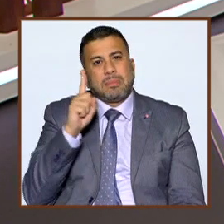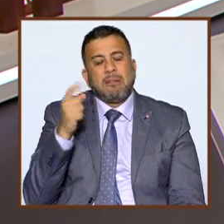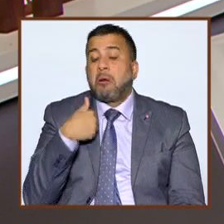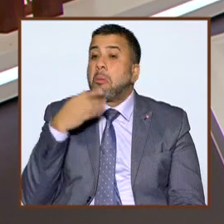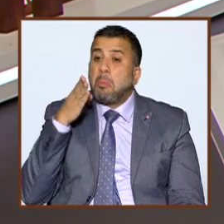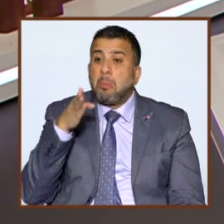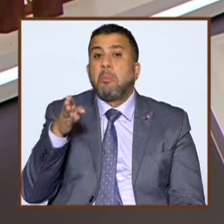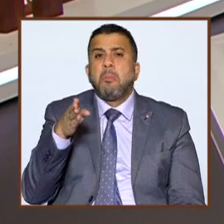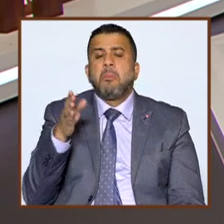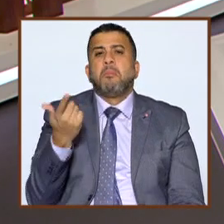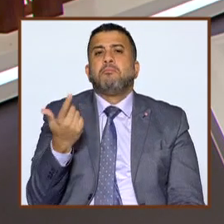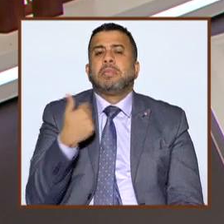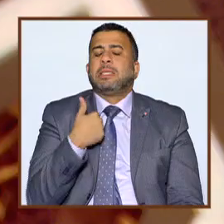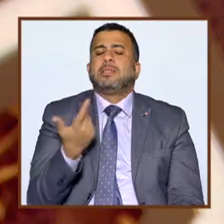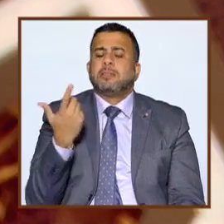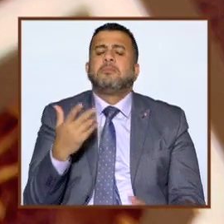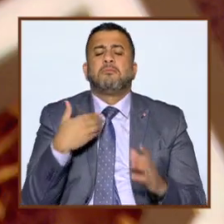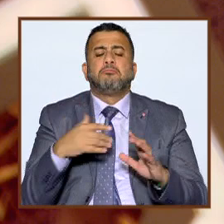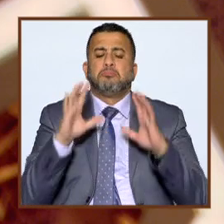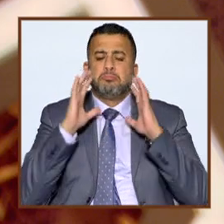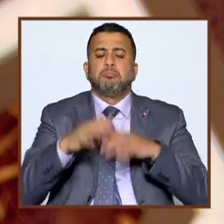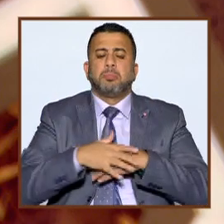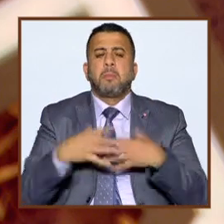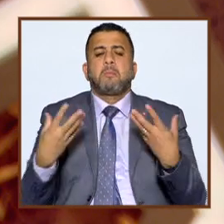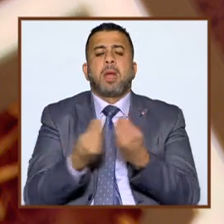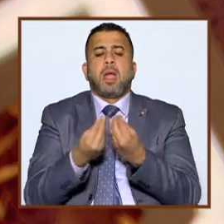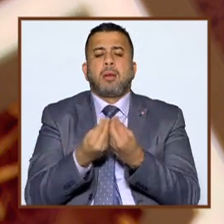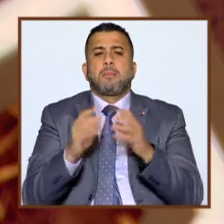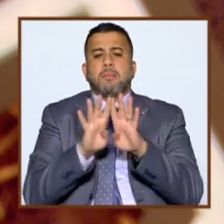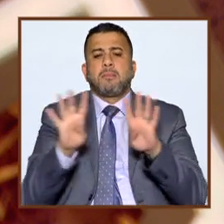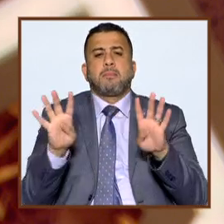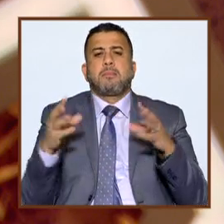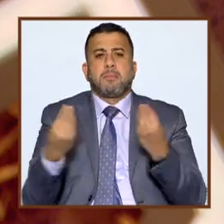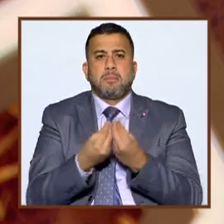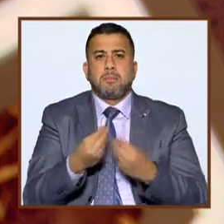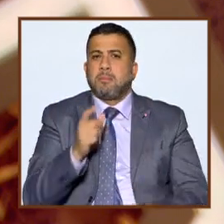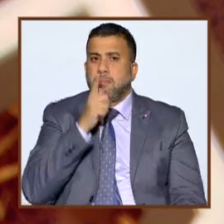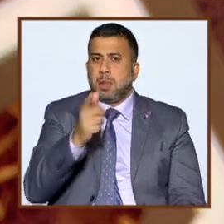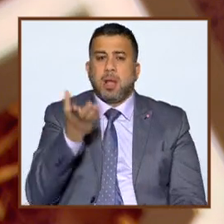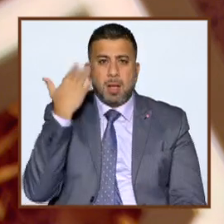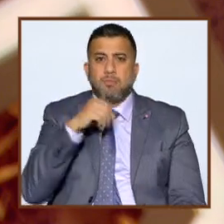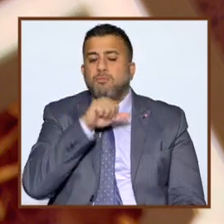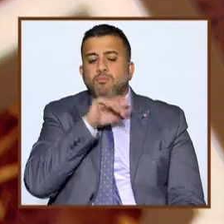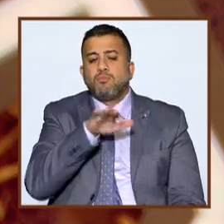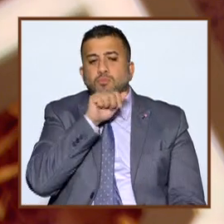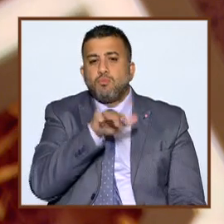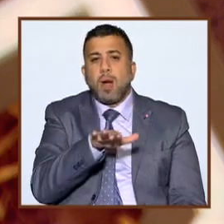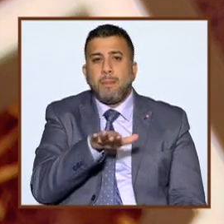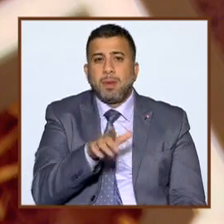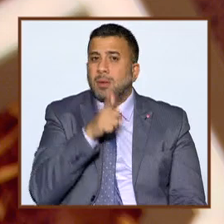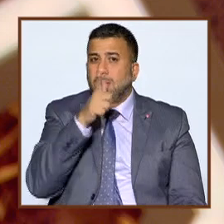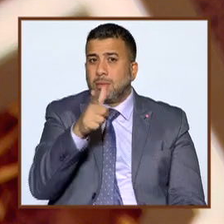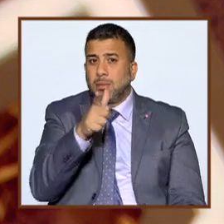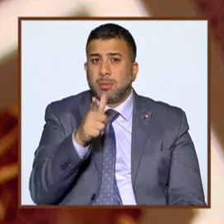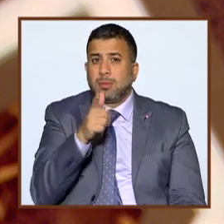الدخول وخشيت فصليت معهم، ما حكم صلاتي؟ علي بارك الله فيك، أولا صح عن النبي عليه الصلاة والسلام أنه